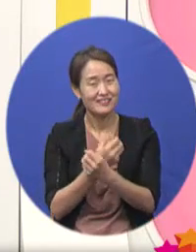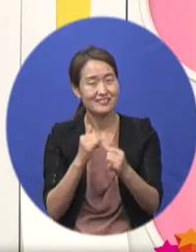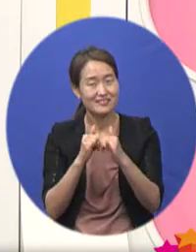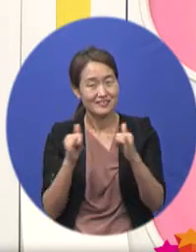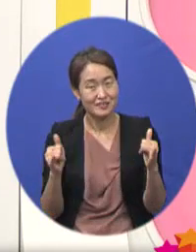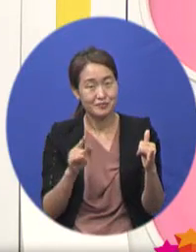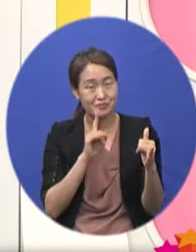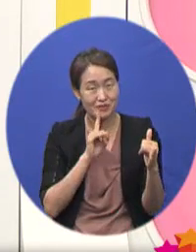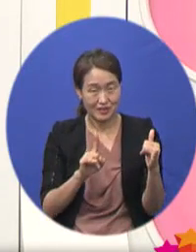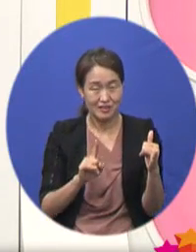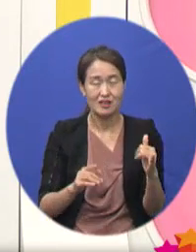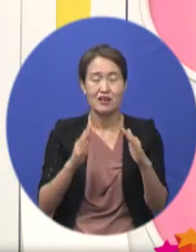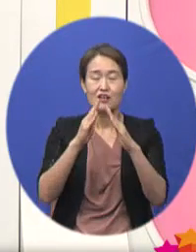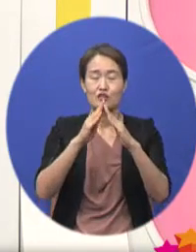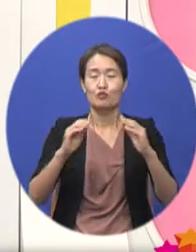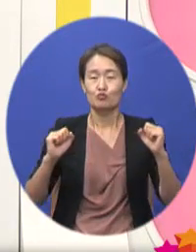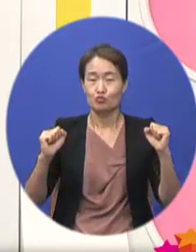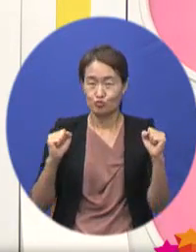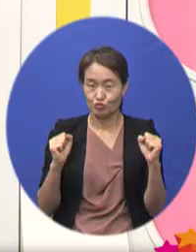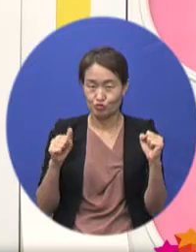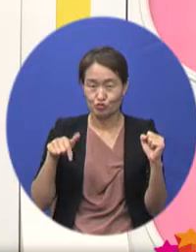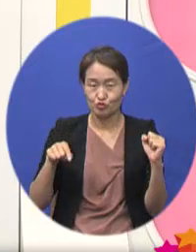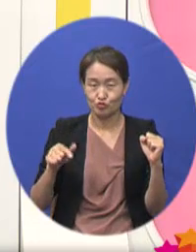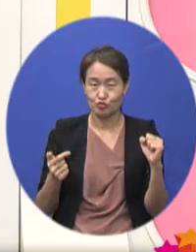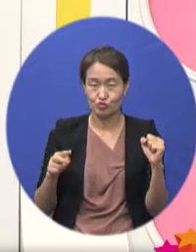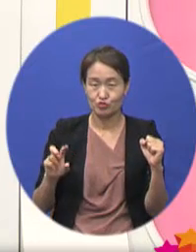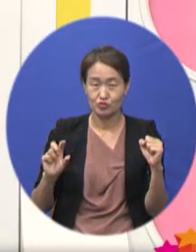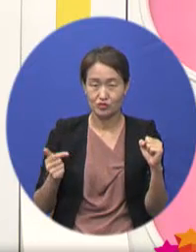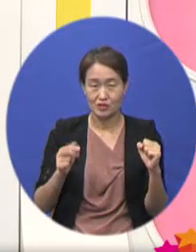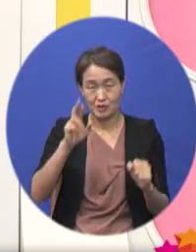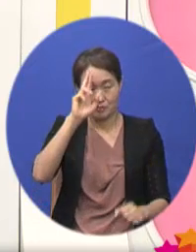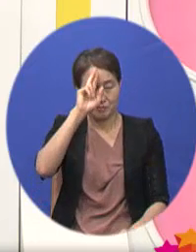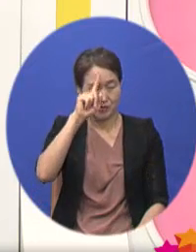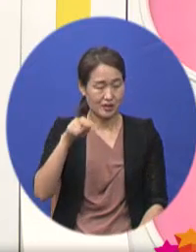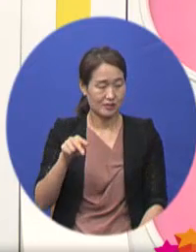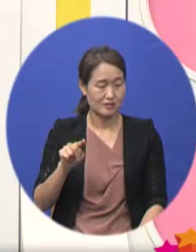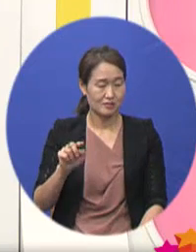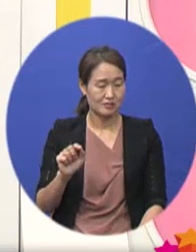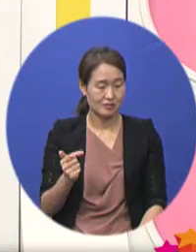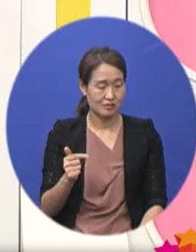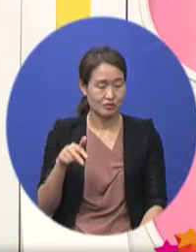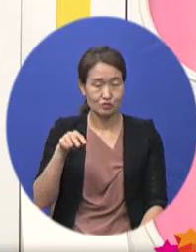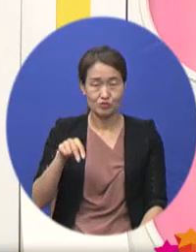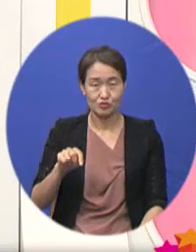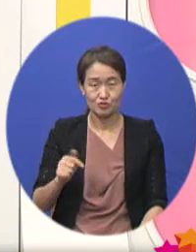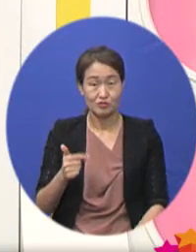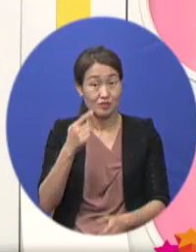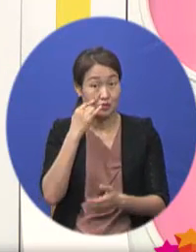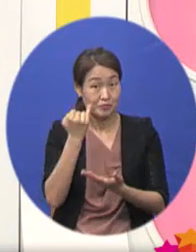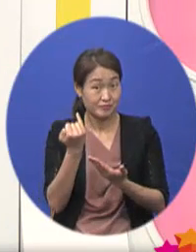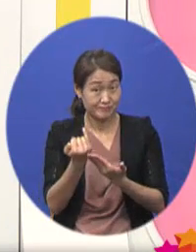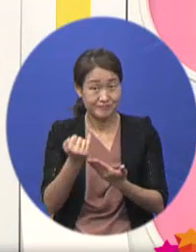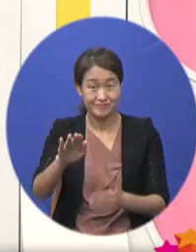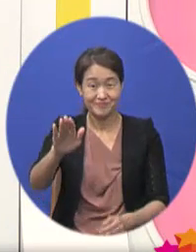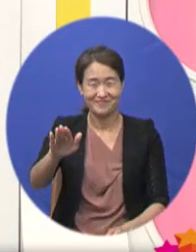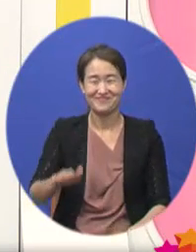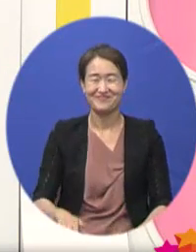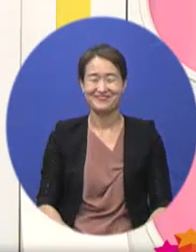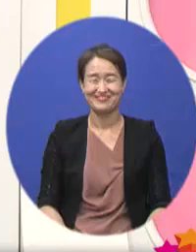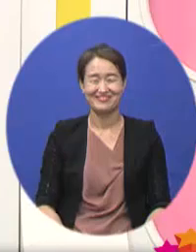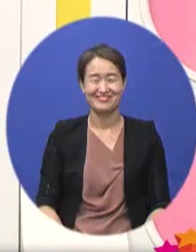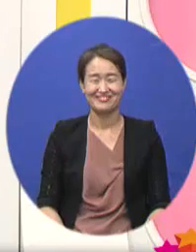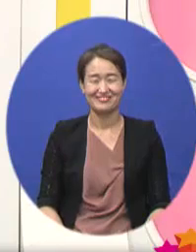예, 예. 건데요. 예. 전부 군산으로 군산. 가도록 하겠습니다. 우리 박자 선자 순자 어머니 여보세요. 네,